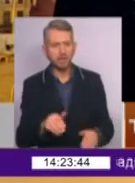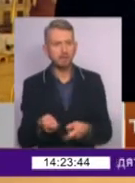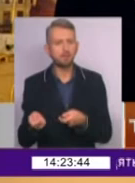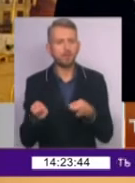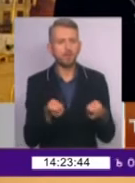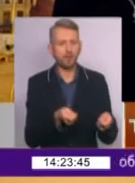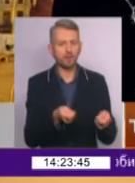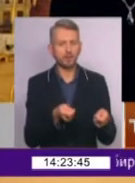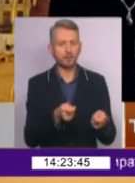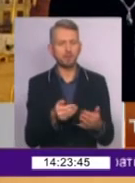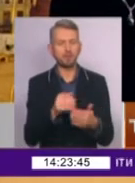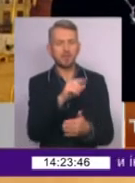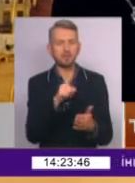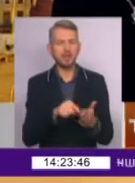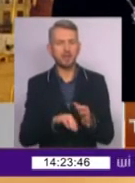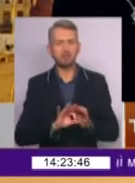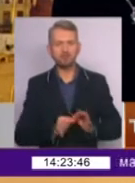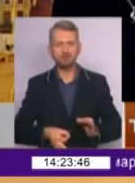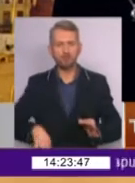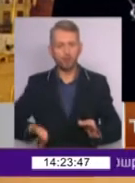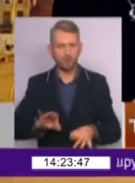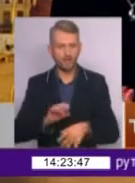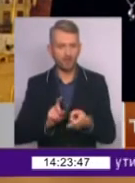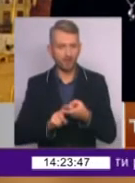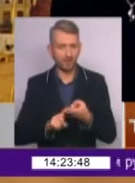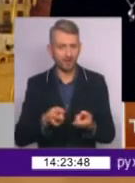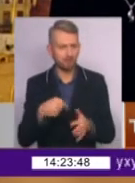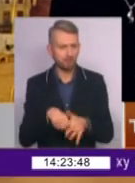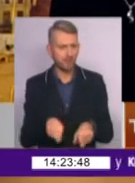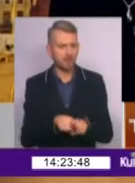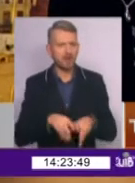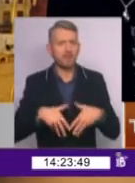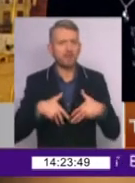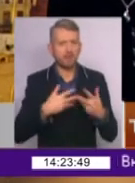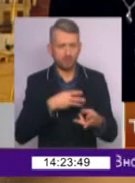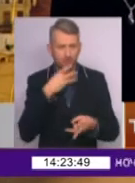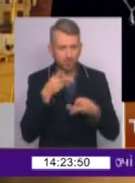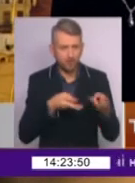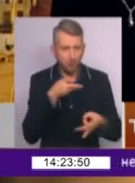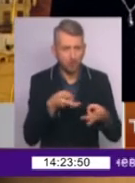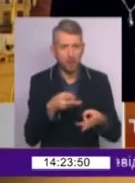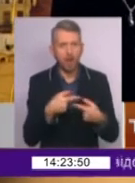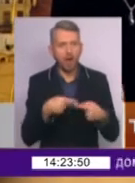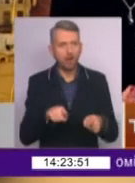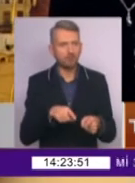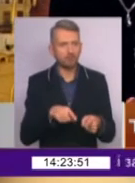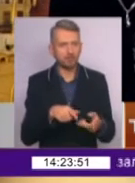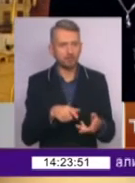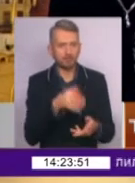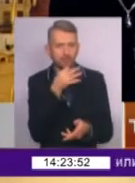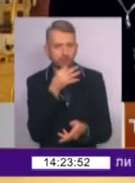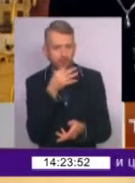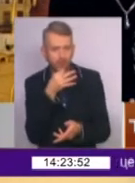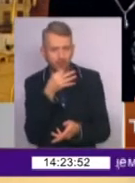привозять під питанням кишкова інфекція, навіть такі, бо тому що настільки виражена блювота, а інші симптоми поки що не проявилися, тому це теж